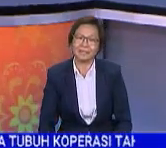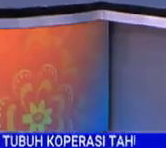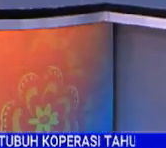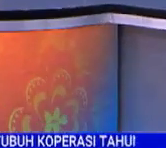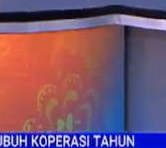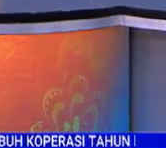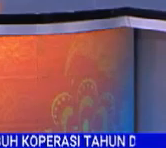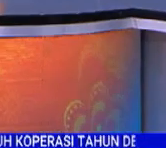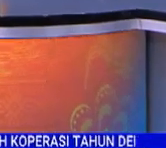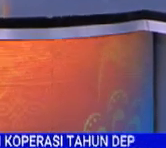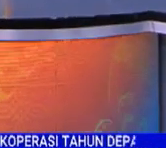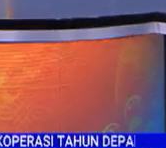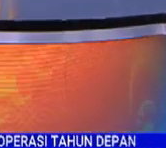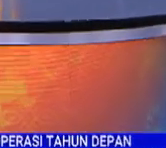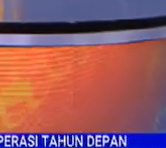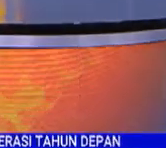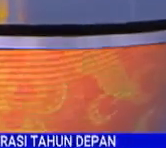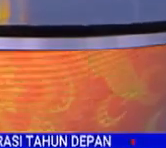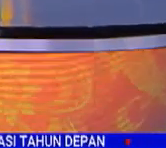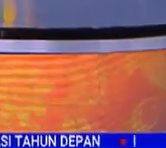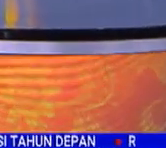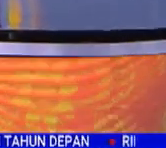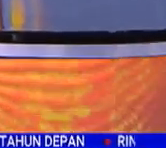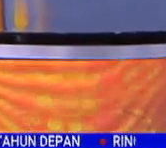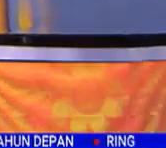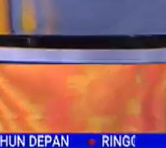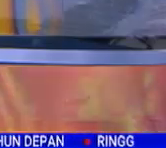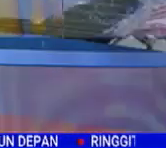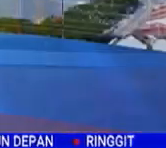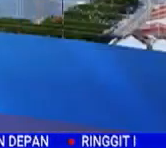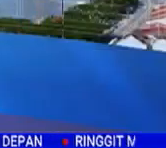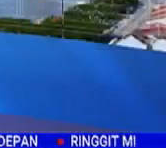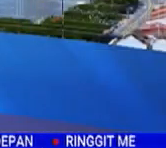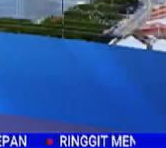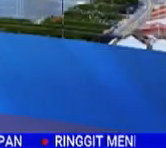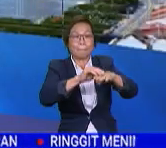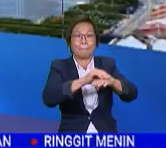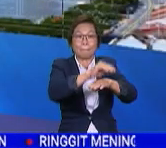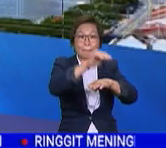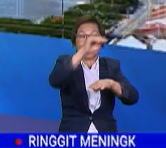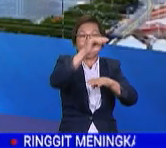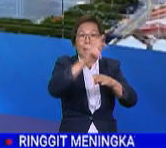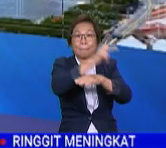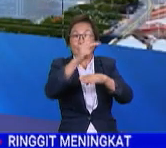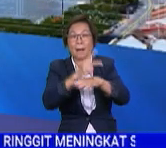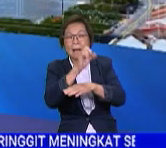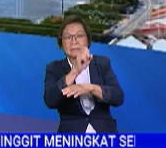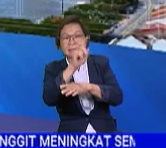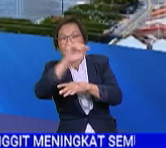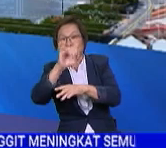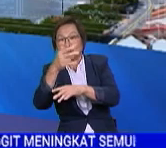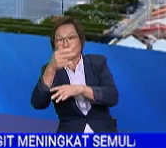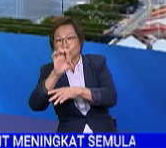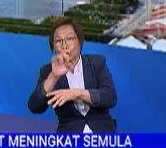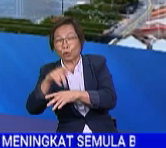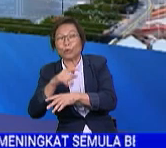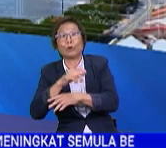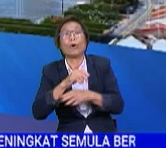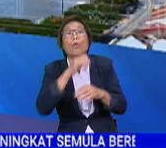Oh ya terima kasih Alif bangunan blok Mi Sekolah Menengah kebangsaan Saint Joseph kucing berusia